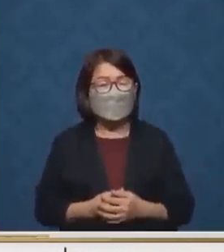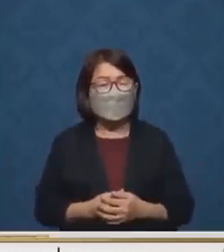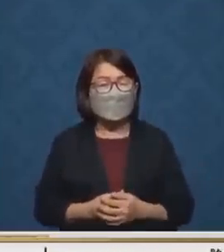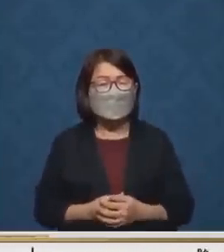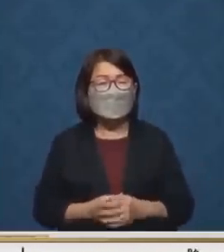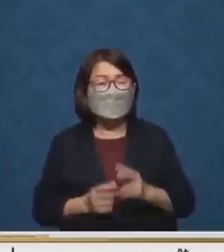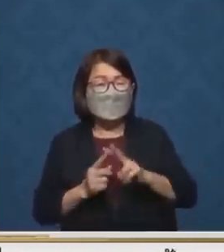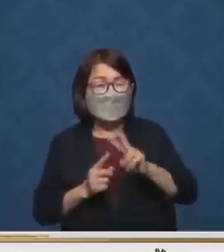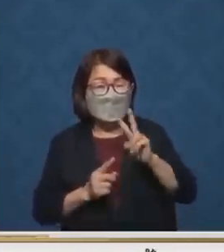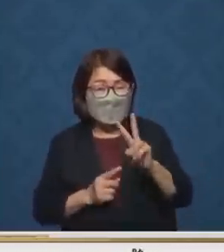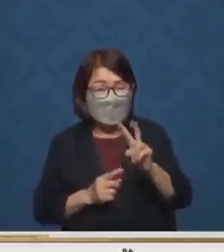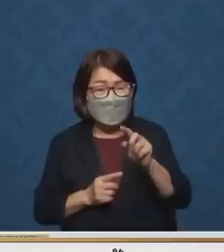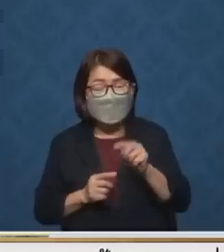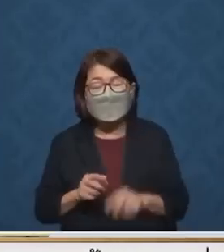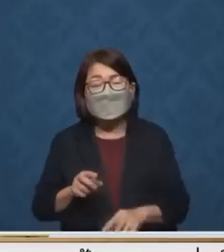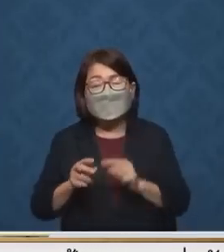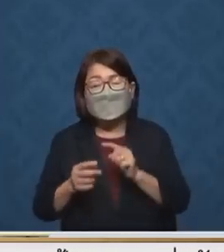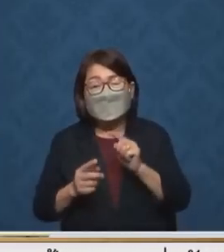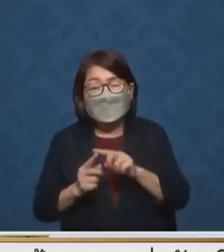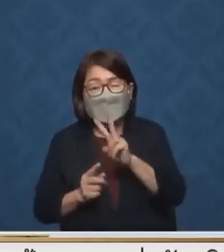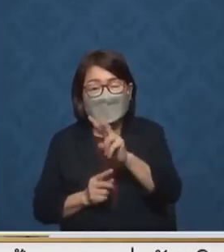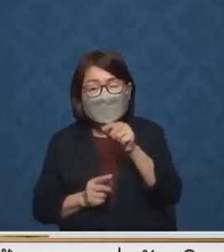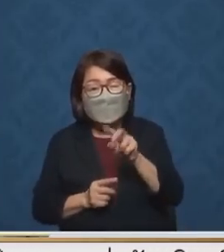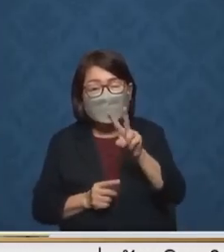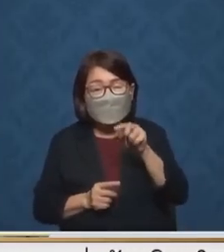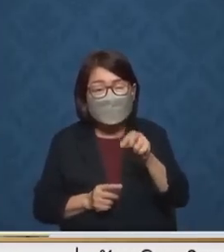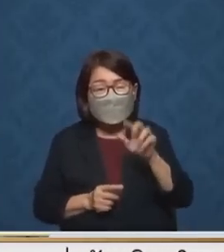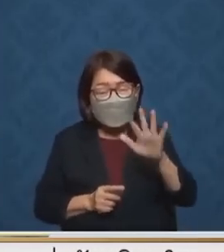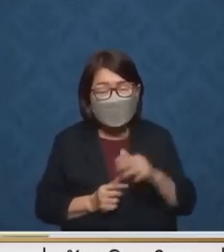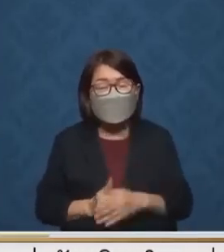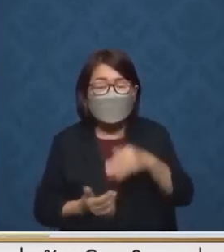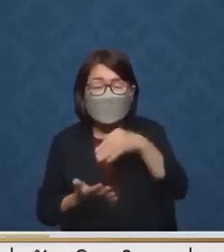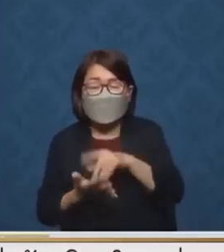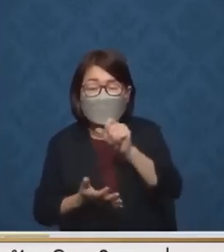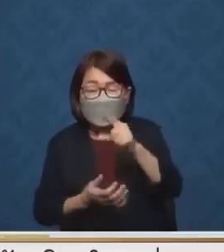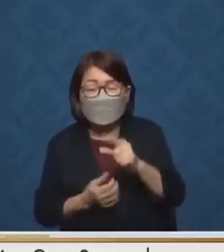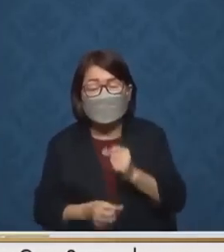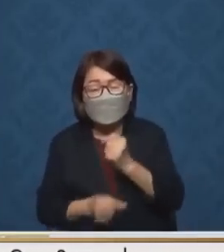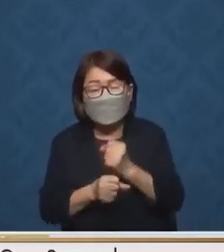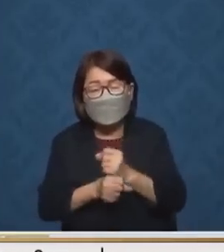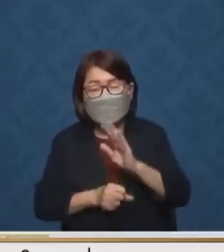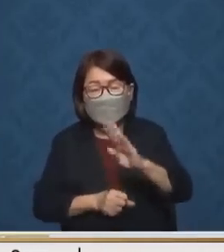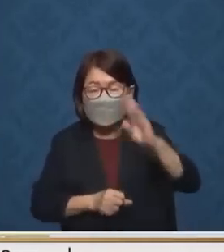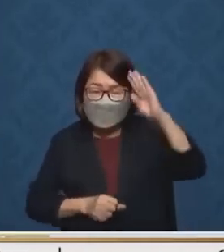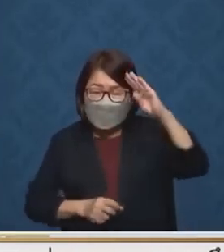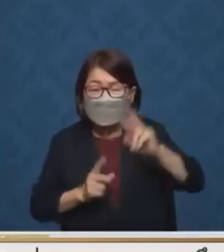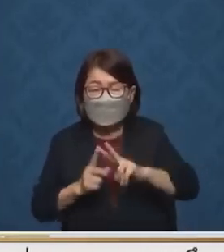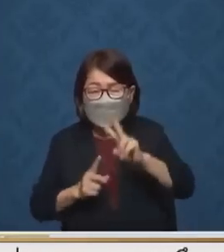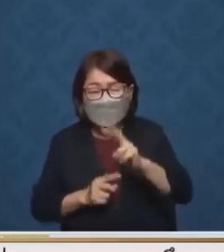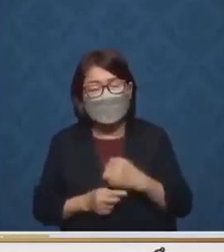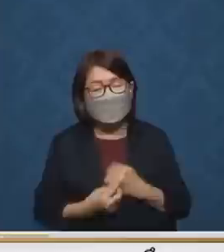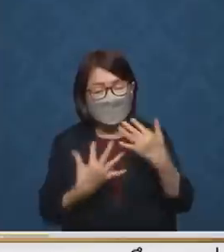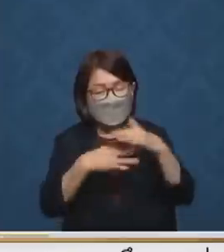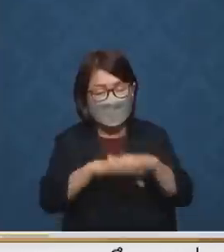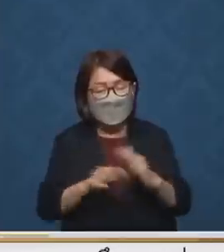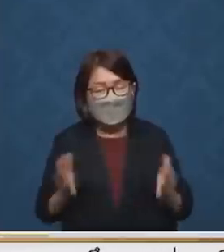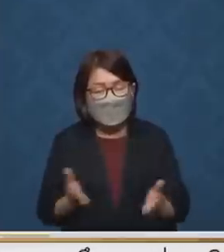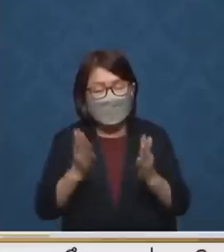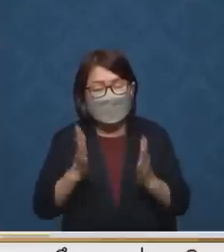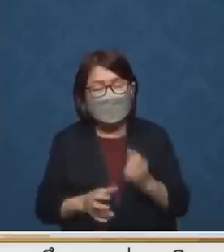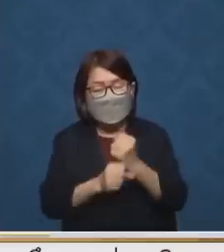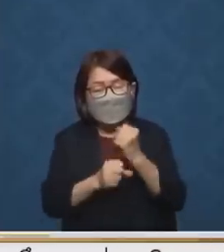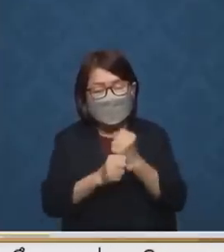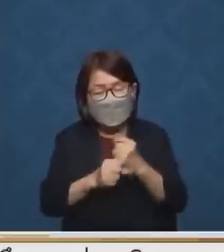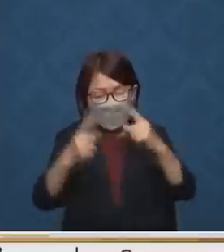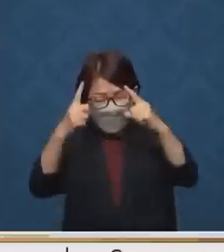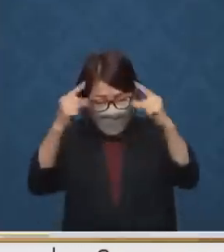ขอ 2.2.5 บอก ศูแการสารสนเทศ ศูยแบการทับภาก 2ขอประสารสนับสนุน เจ้หน้ที่พยาบาล จากโงพยา